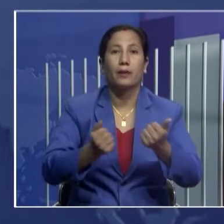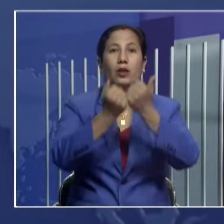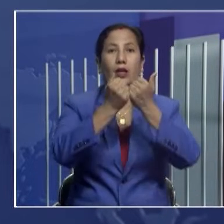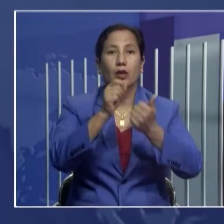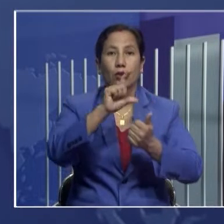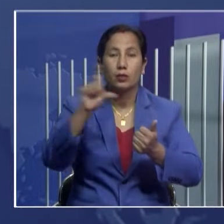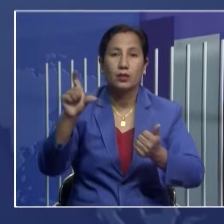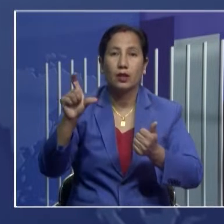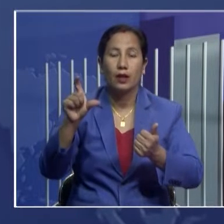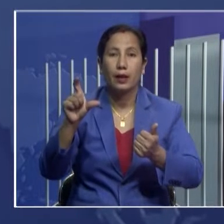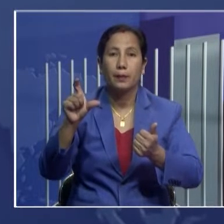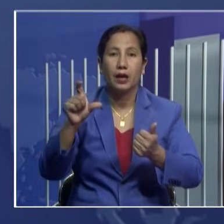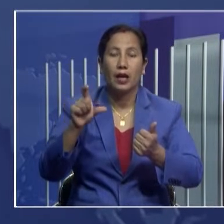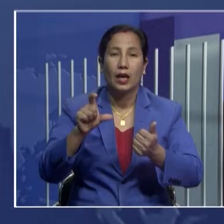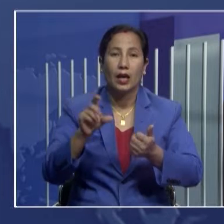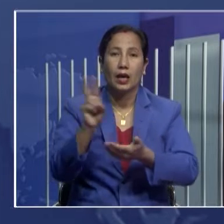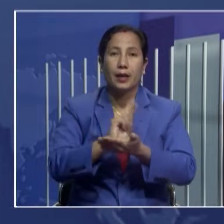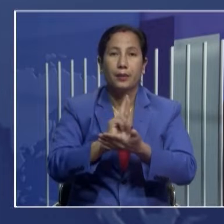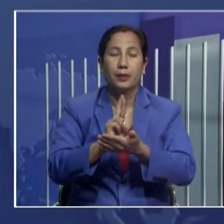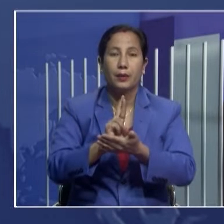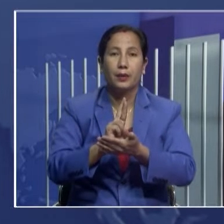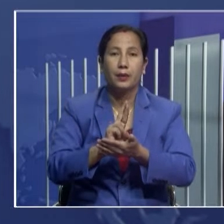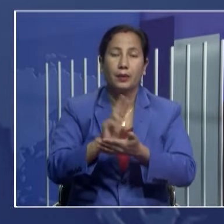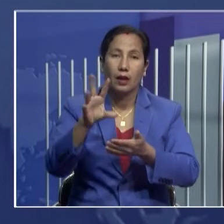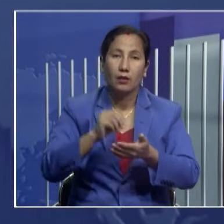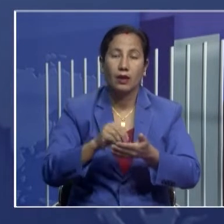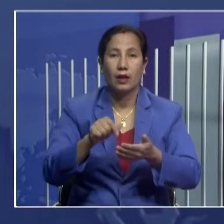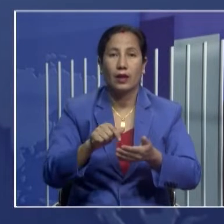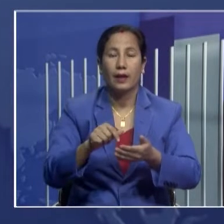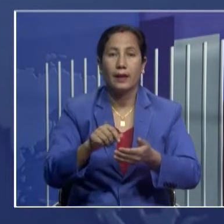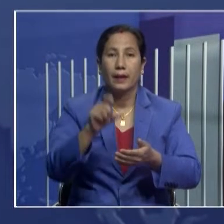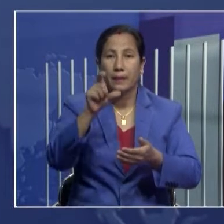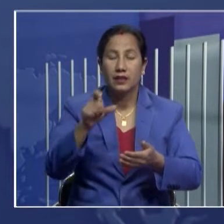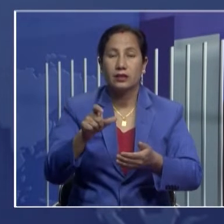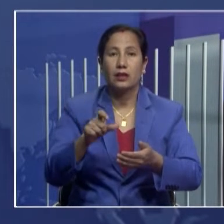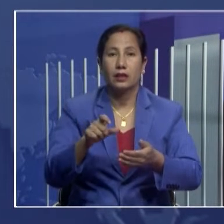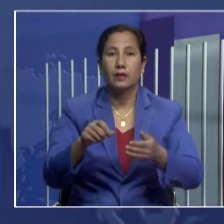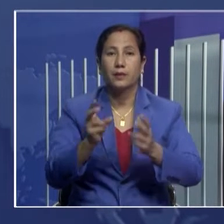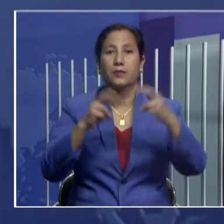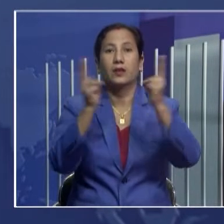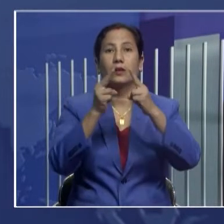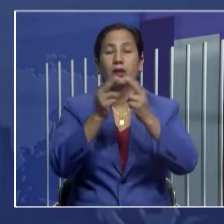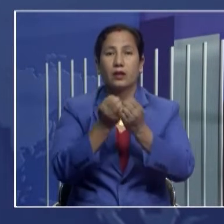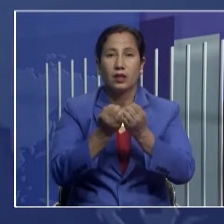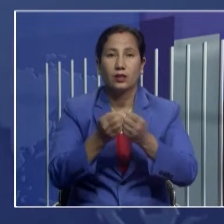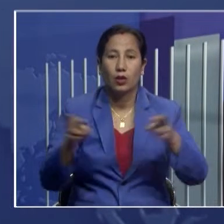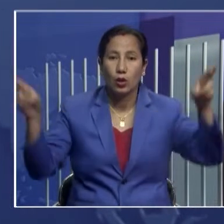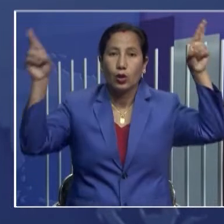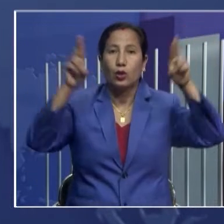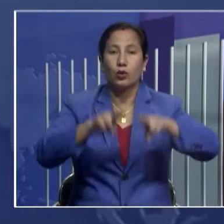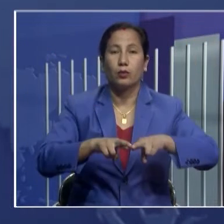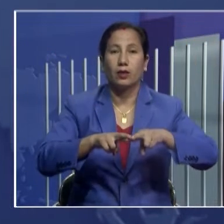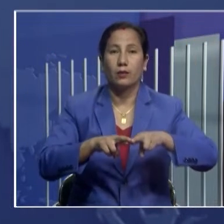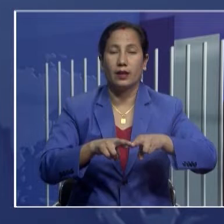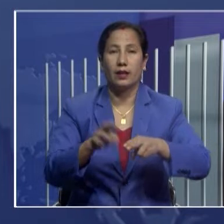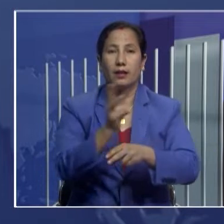विषयमा थप अपडेट लिनका लागि हामीले यतिखेर हाम्रा सहकर्मीसँग सम्पर्क गरेका छौँ। माधव ओली रोल्पाबाट हाम्रो सहकर्मी सम्पर्कमा हुनुहुन्छ,